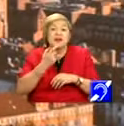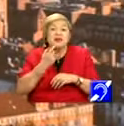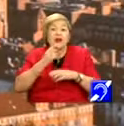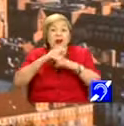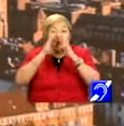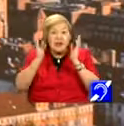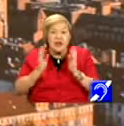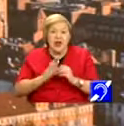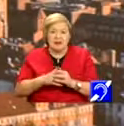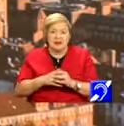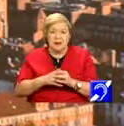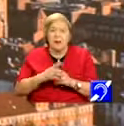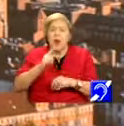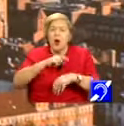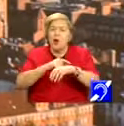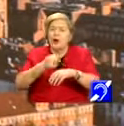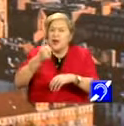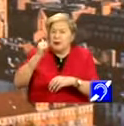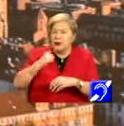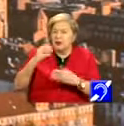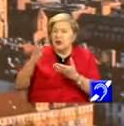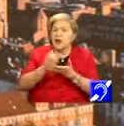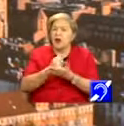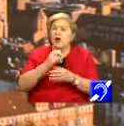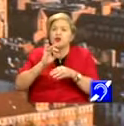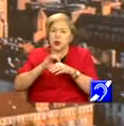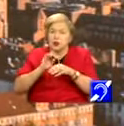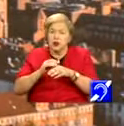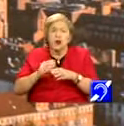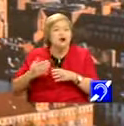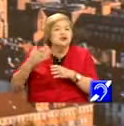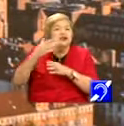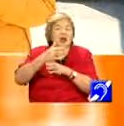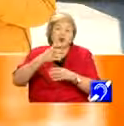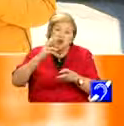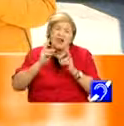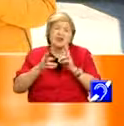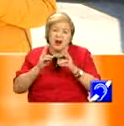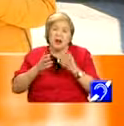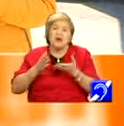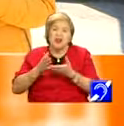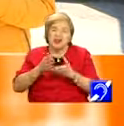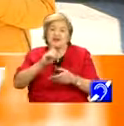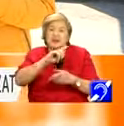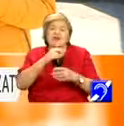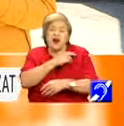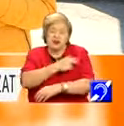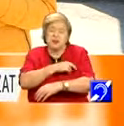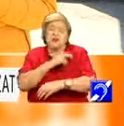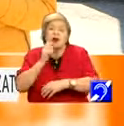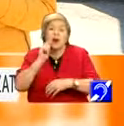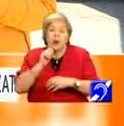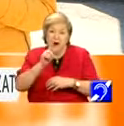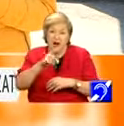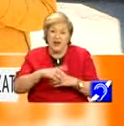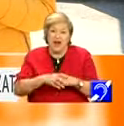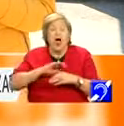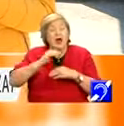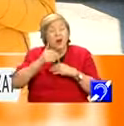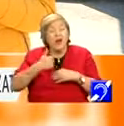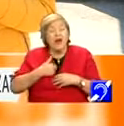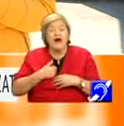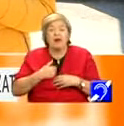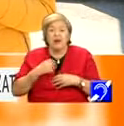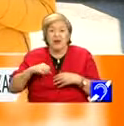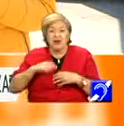dimineții. În urmă cu o oră au fost preluați de medici și internați la terapie intensivă. Colega mea de la TVR Timișoara, Adriana Pinti, se află și ea la Seged